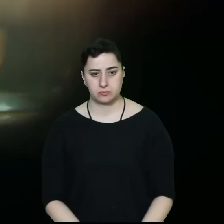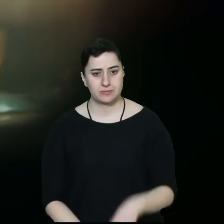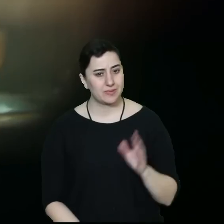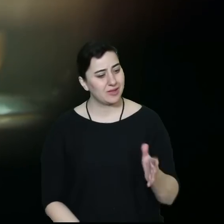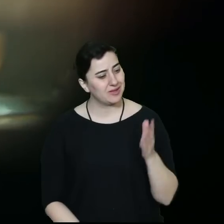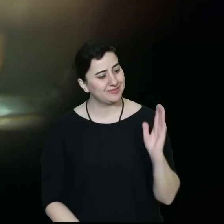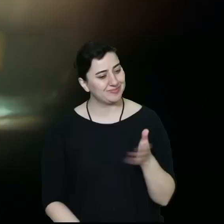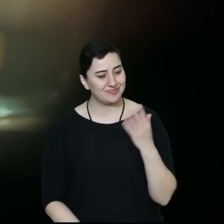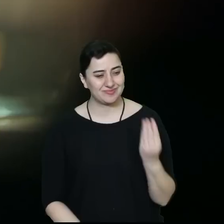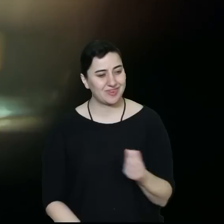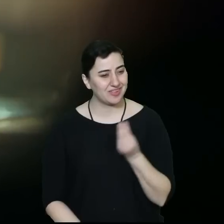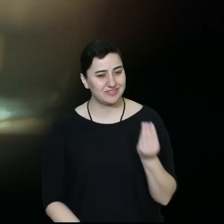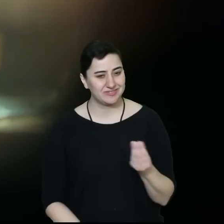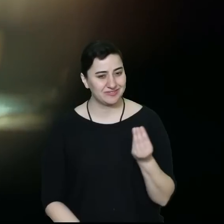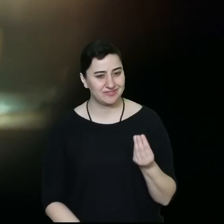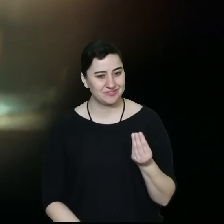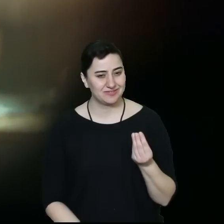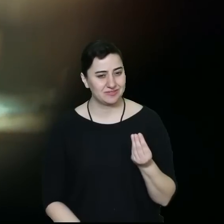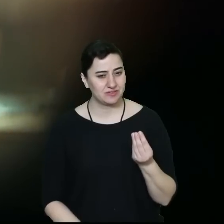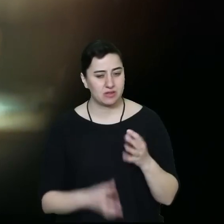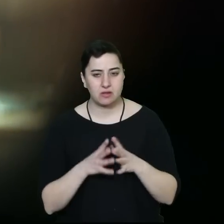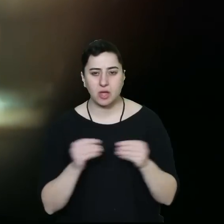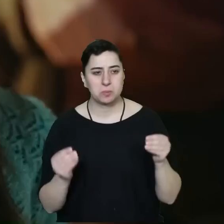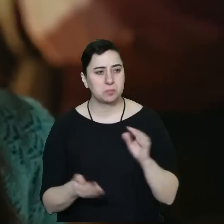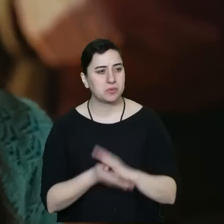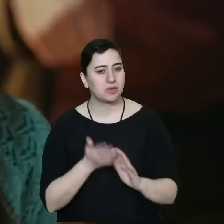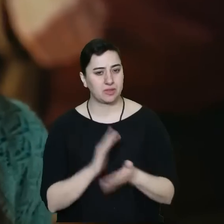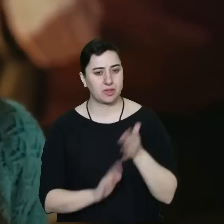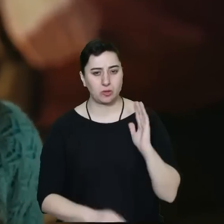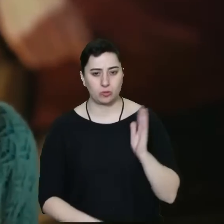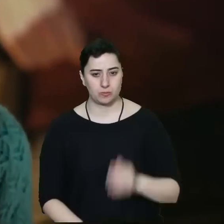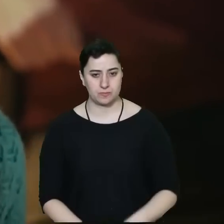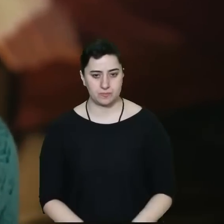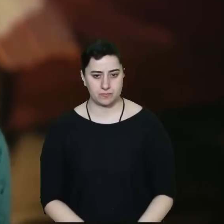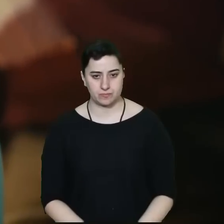Ah gençlik. Nasıl da kayıp gidiyor elimizden.